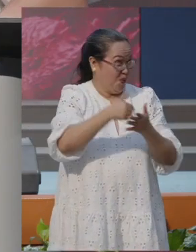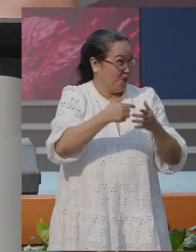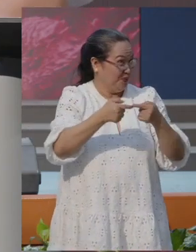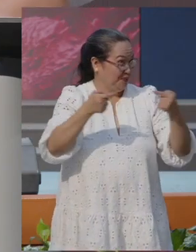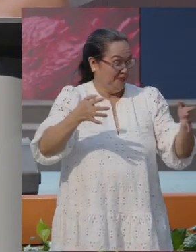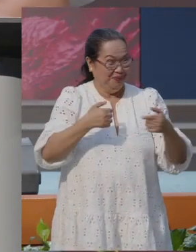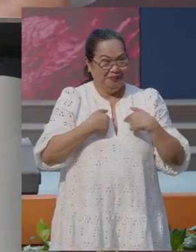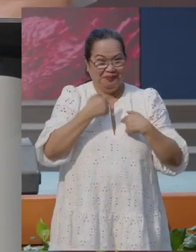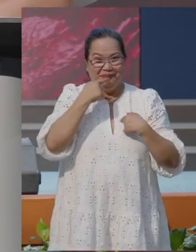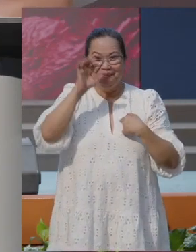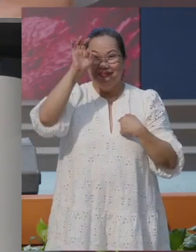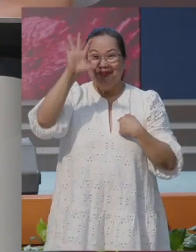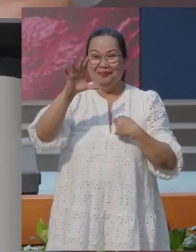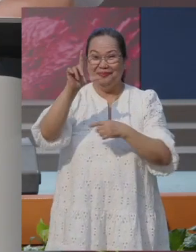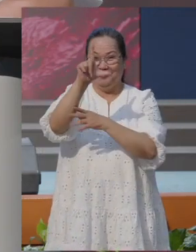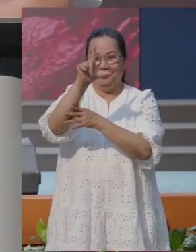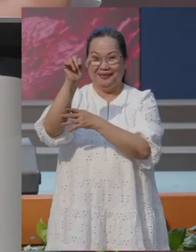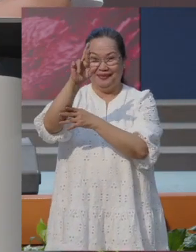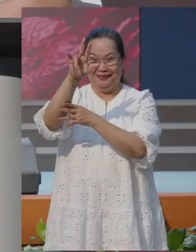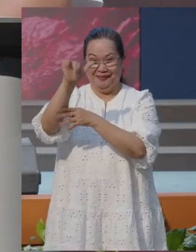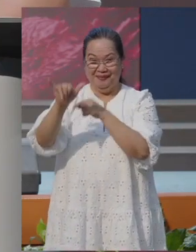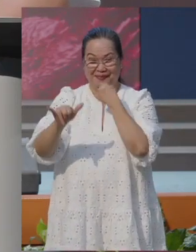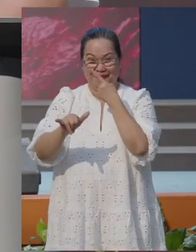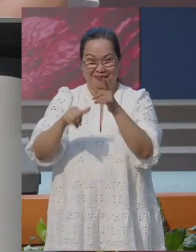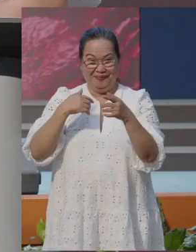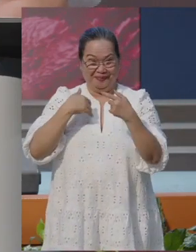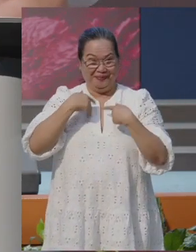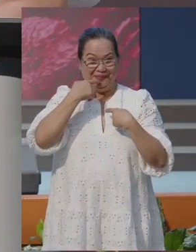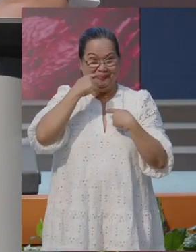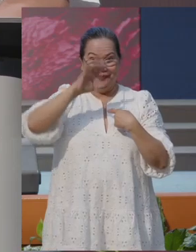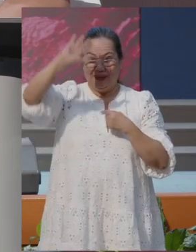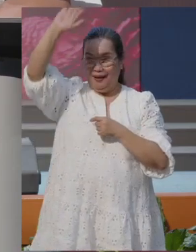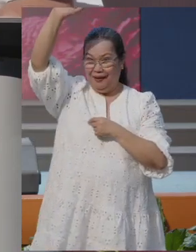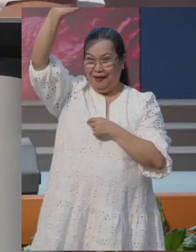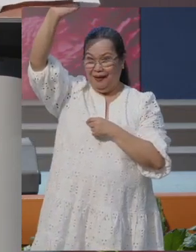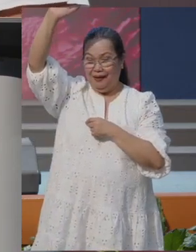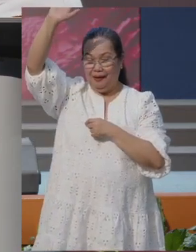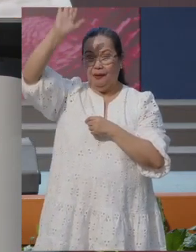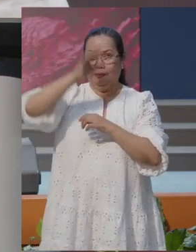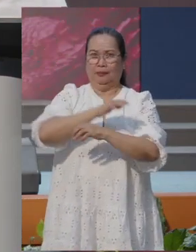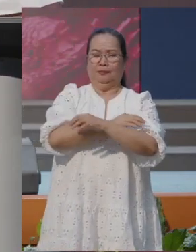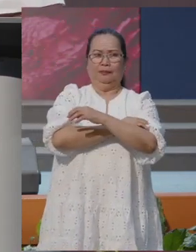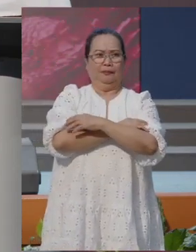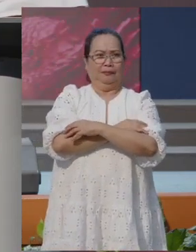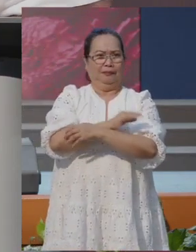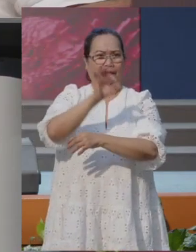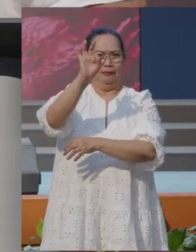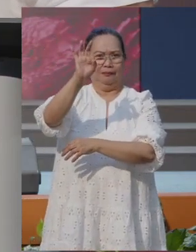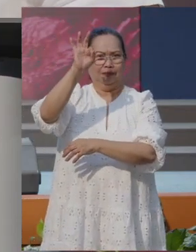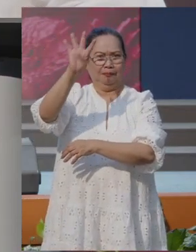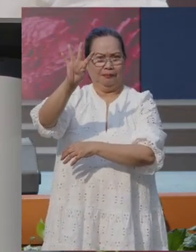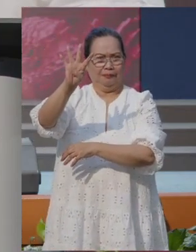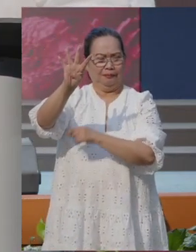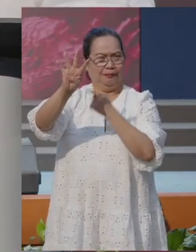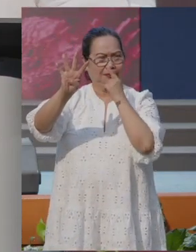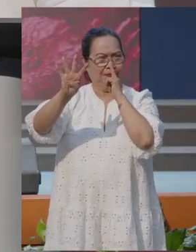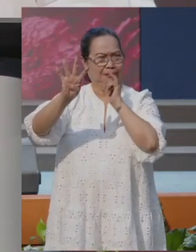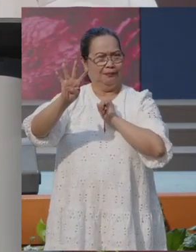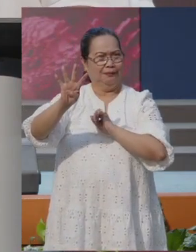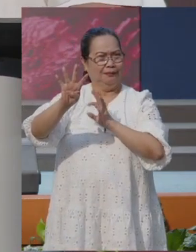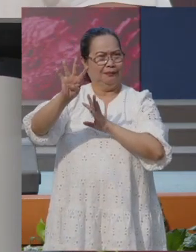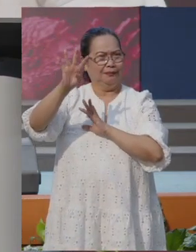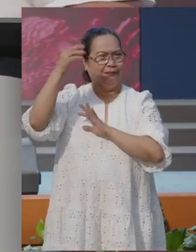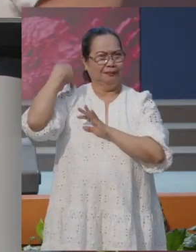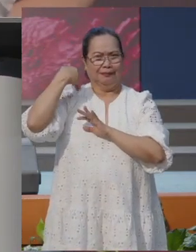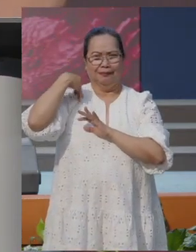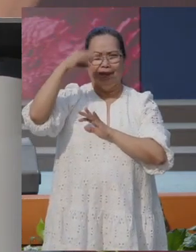Kwento nga ni Pastor Larry kaninang umaga. Yung daw nagtaas ng kamay na wala siyang kaaway. 94 years old na po daw siya.